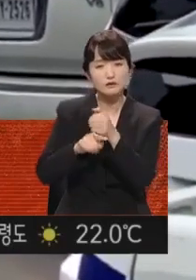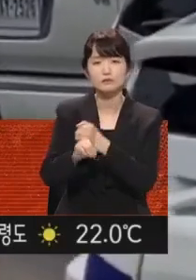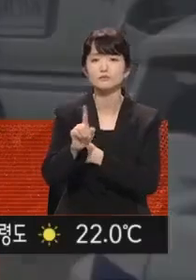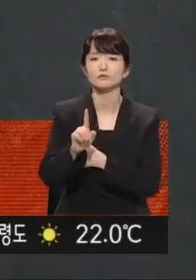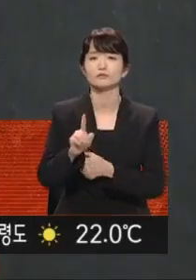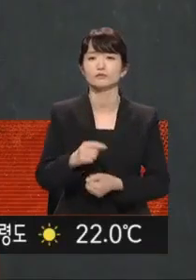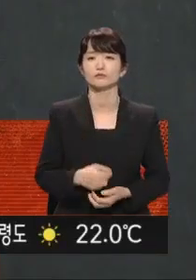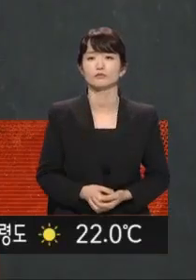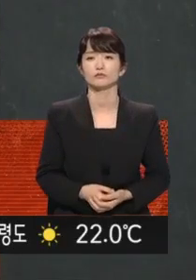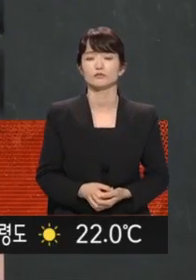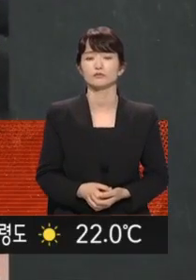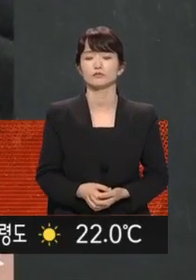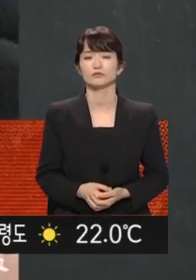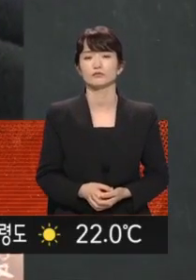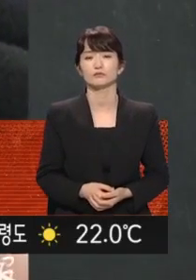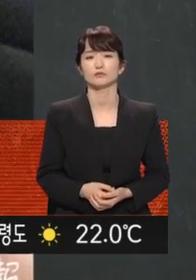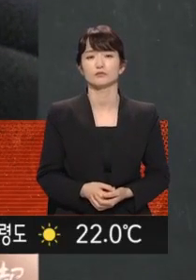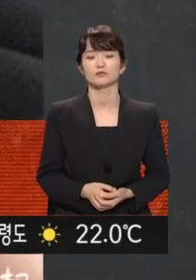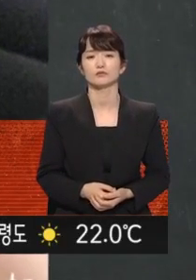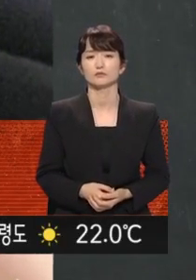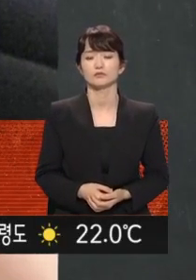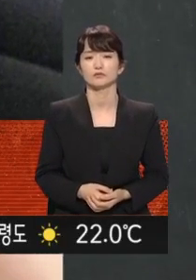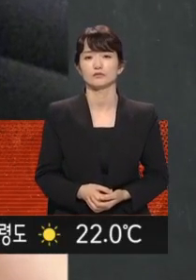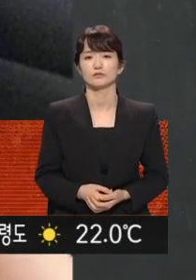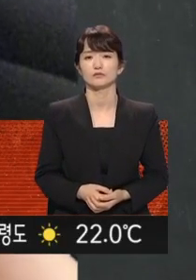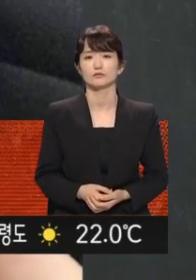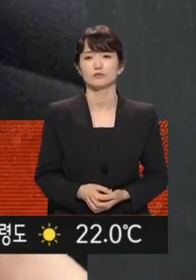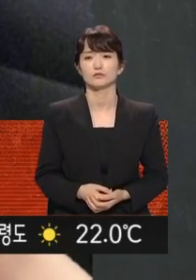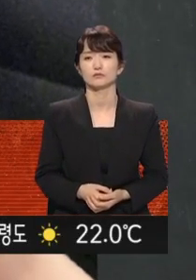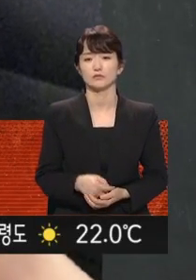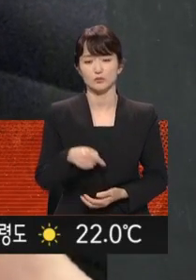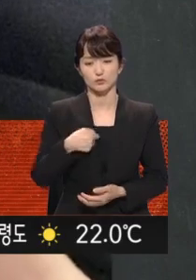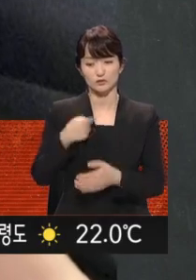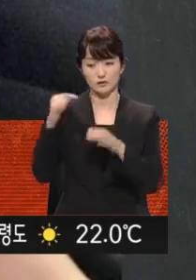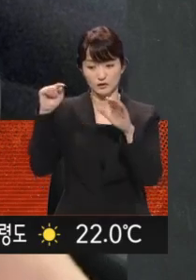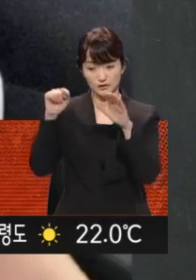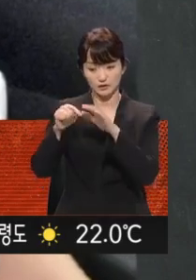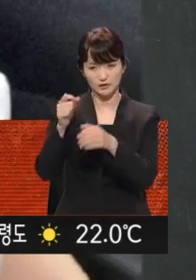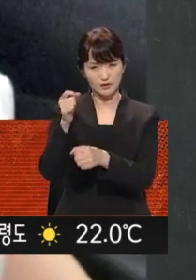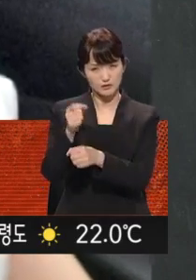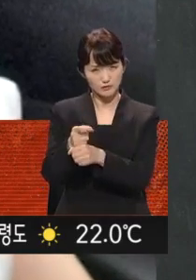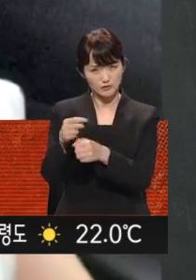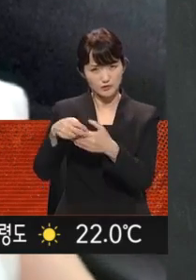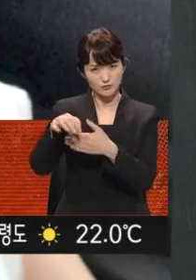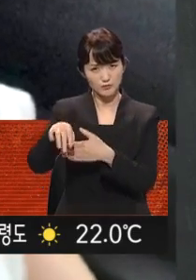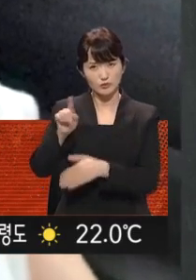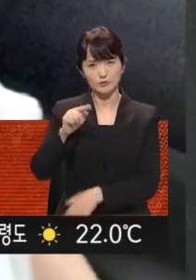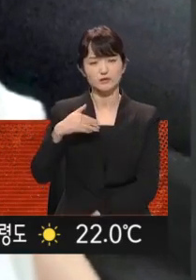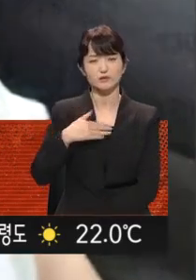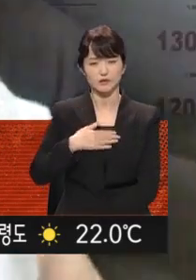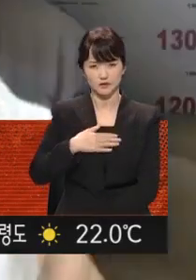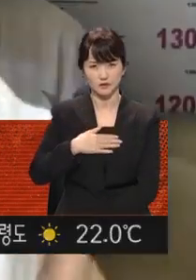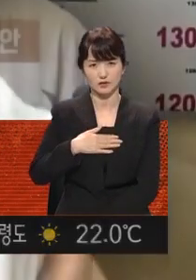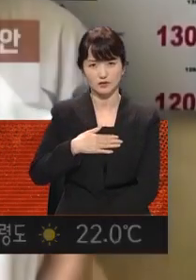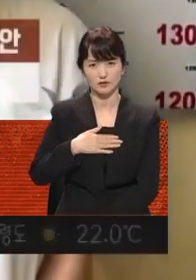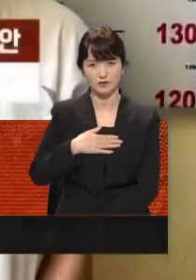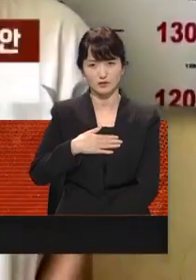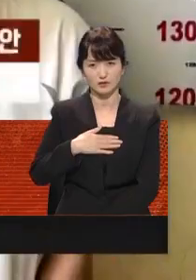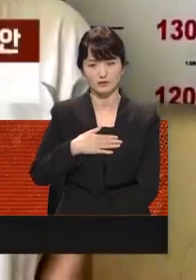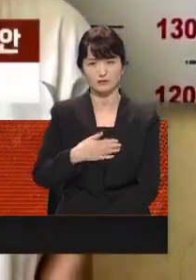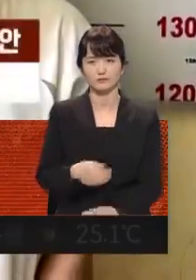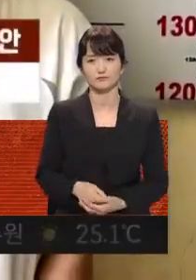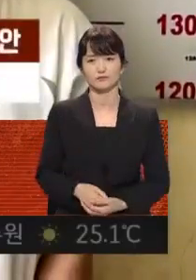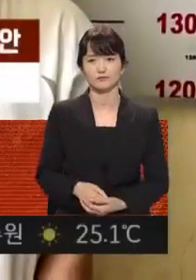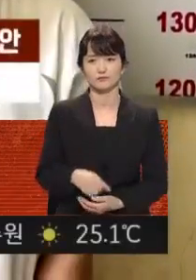그래서이 혼자 갔다라고 하는 것은 이미이 병원에 대해서 사전에 뭔가를 갖다가 인지하고 있는 그런 곳을